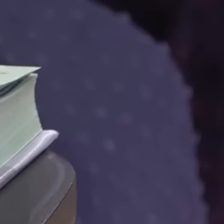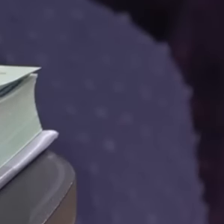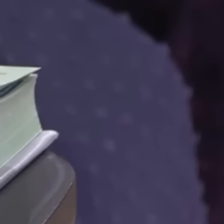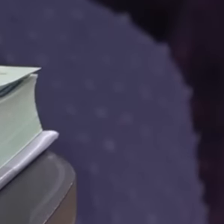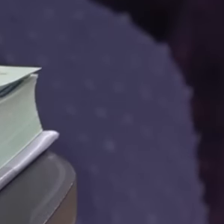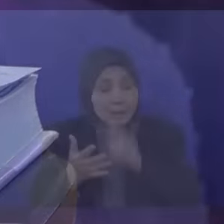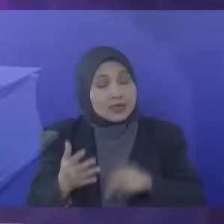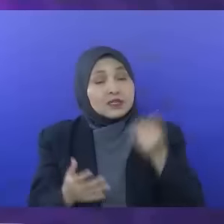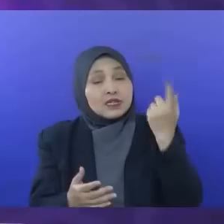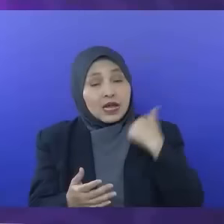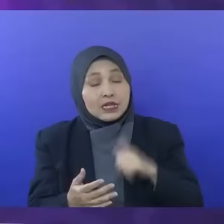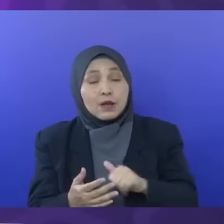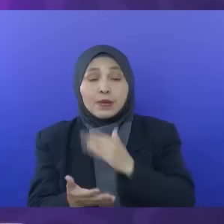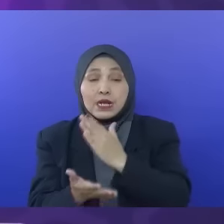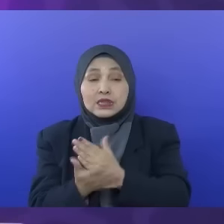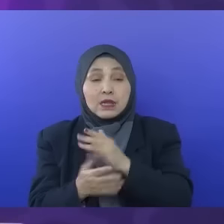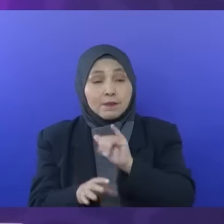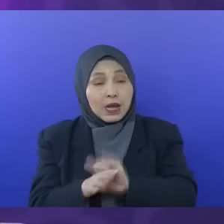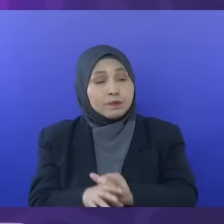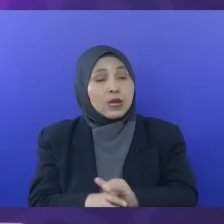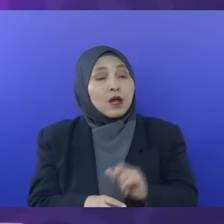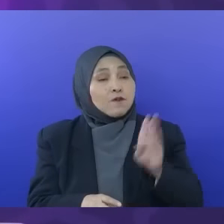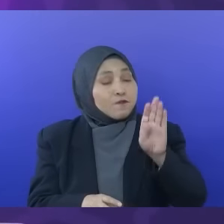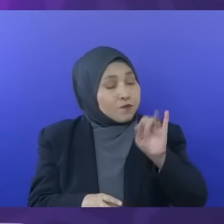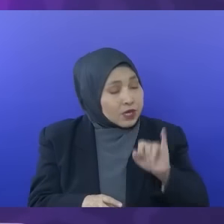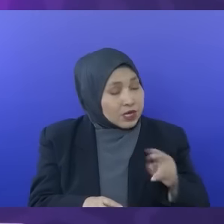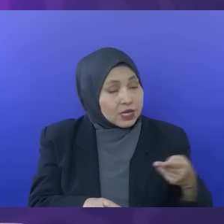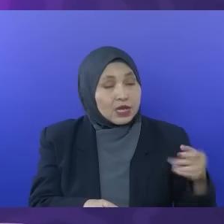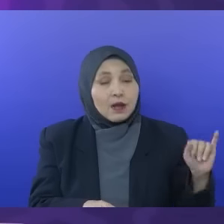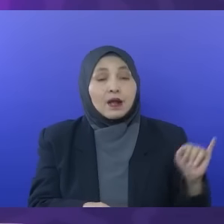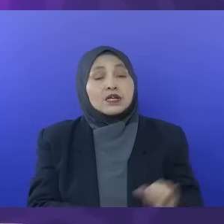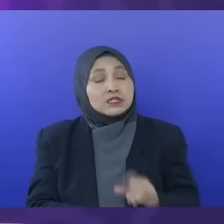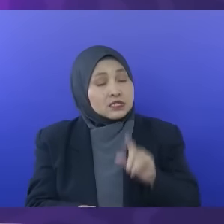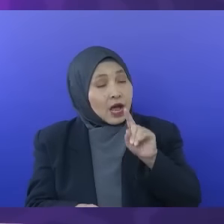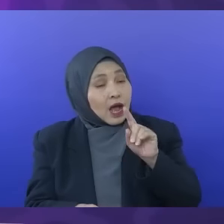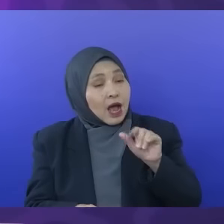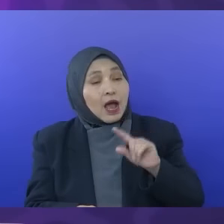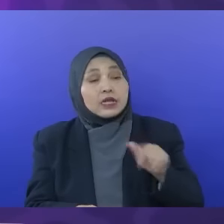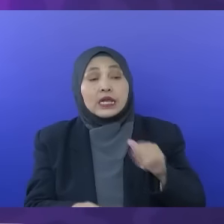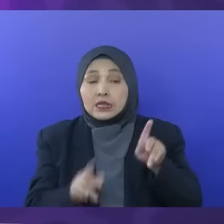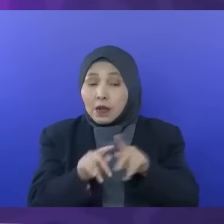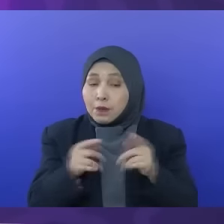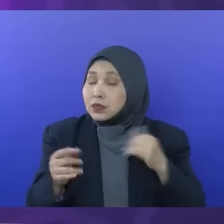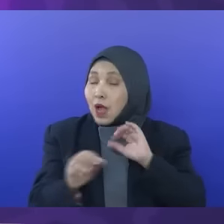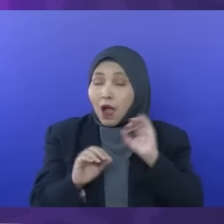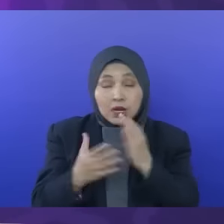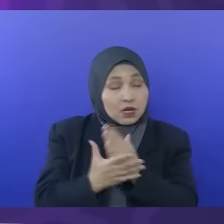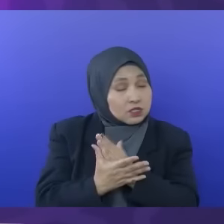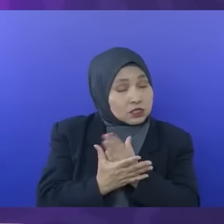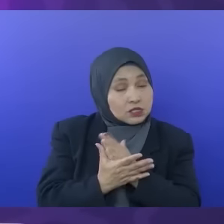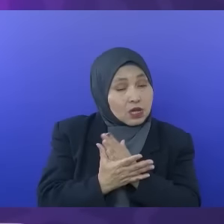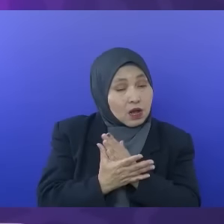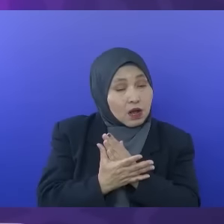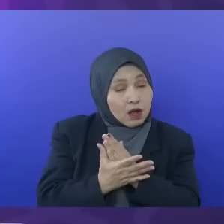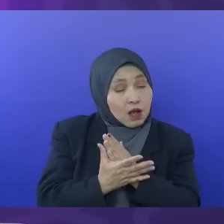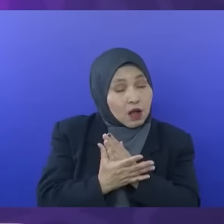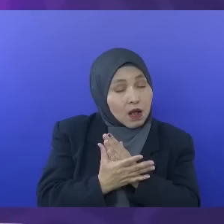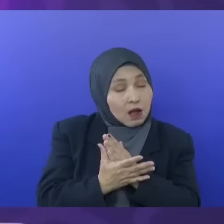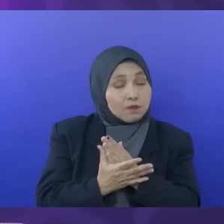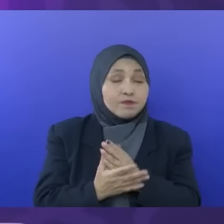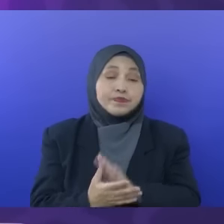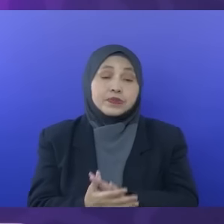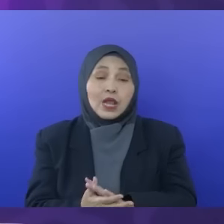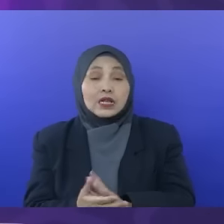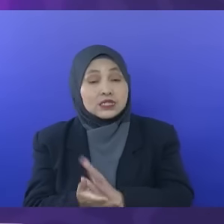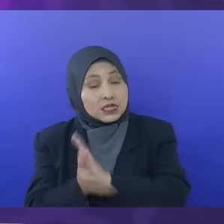saya baca tadi berhenti pada Fi lalikal kitabu laa Rohiba FII